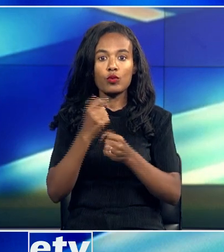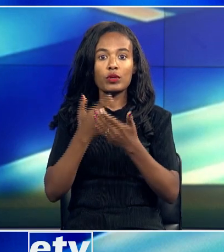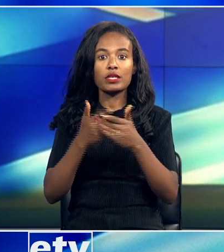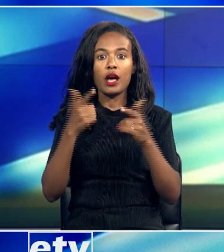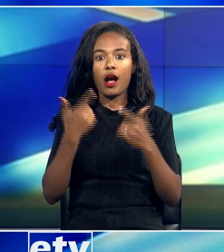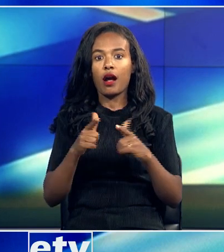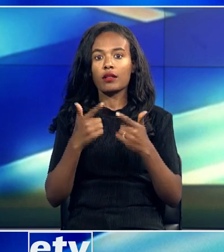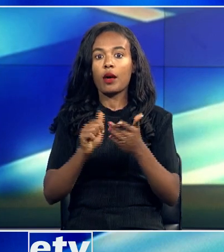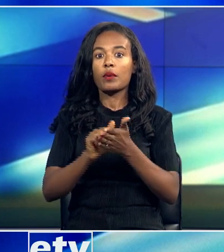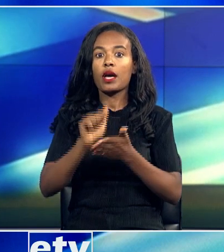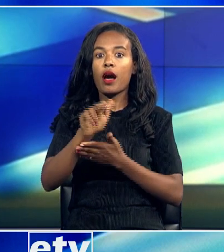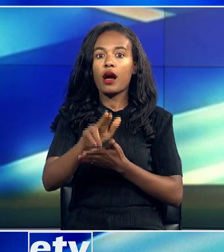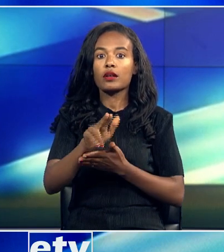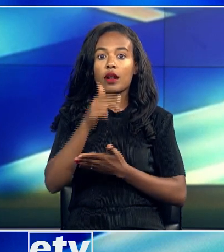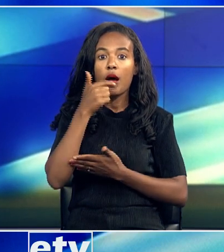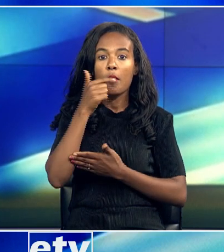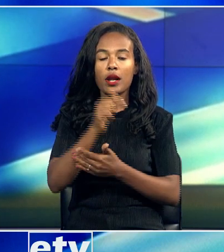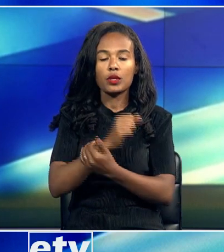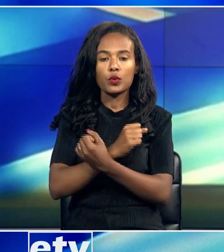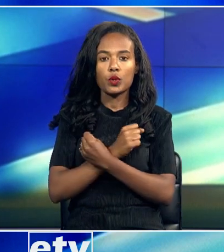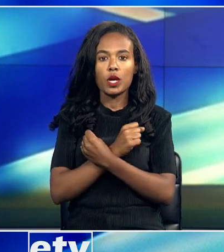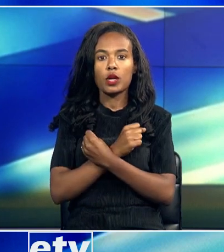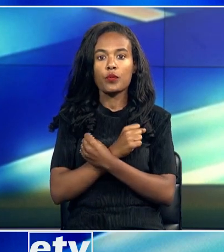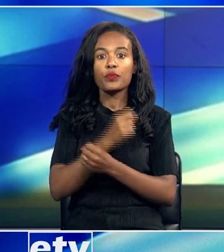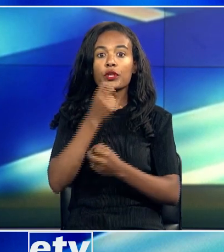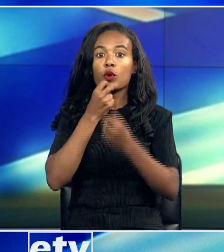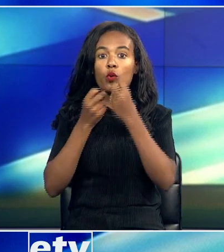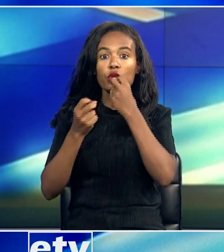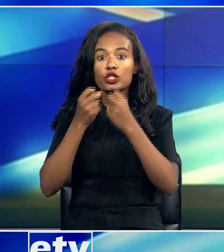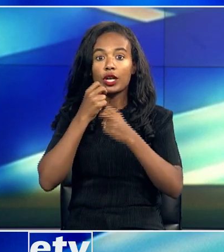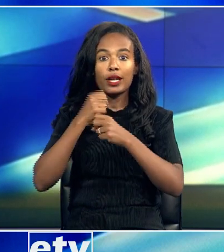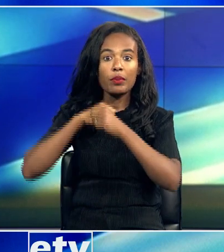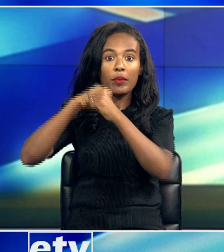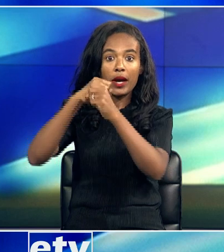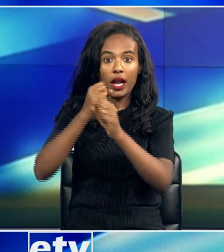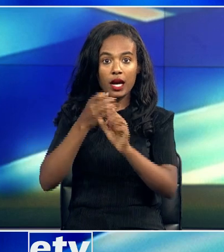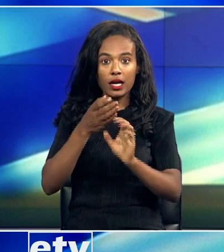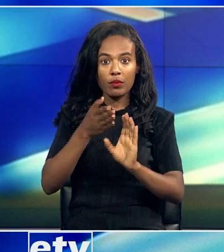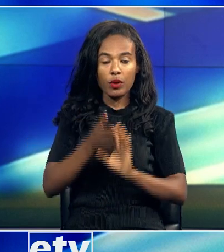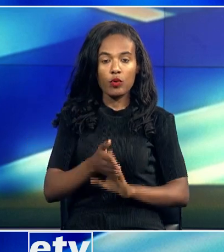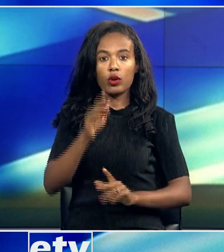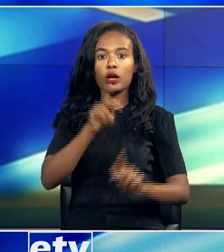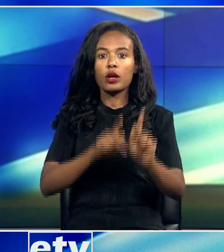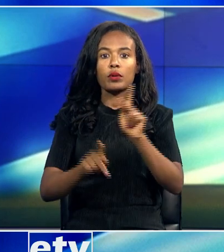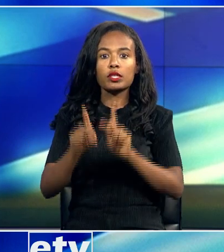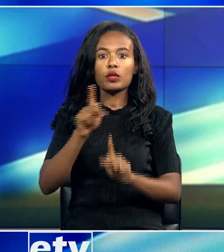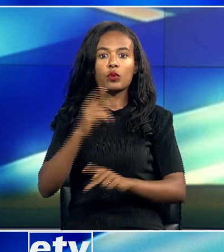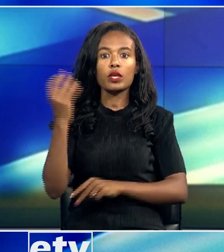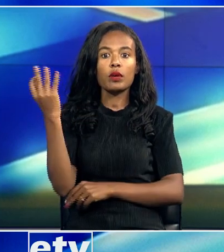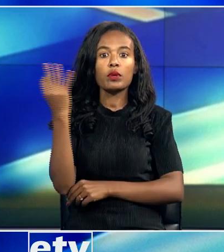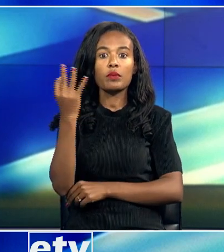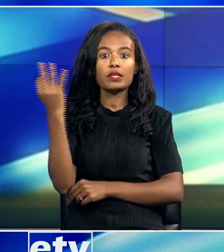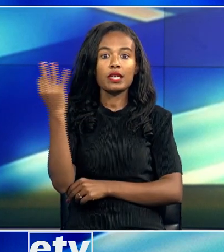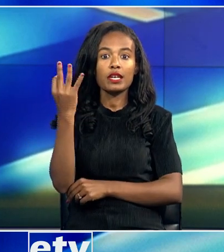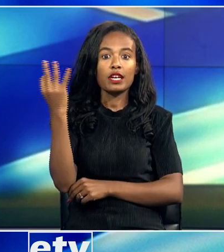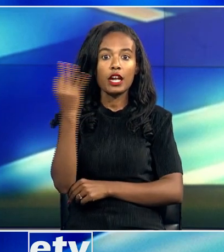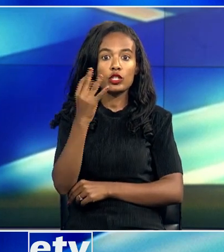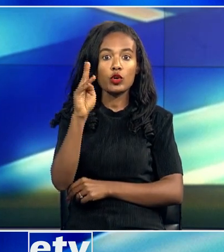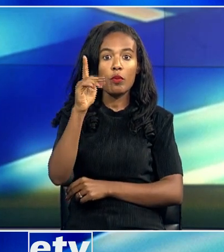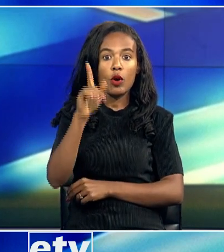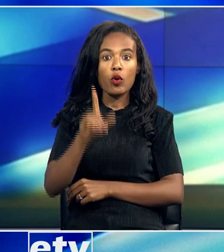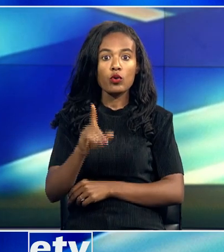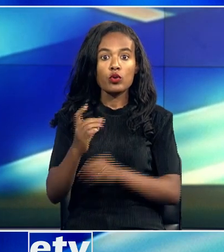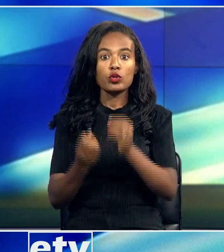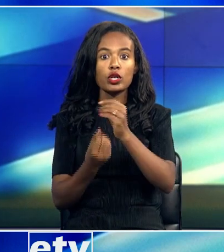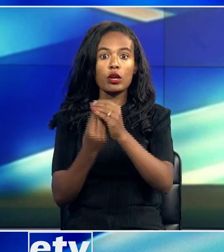አጋጣሚ አደራ ማለት እወዳለሁ። ወንጀልን በመከላከል ረገድ ህብረተሰቡ የሚመሰክርላቸውን መኮንኖች